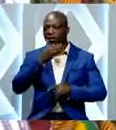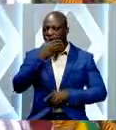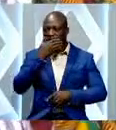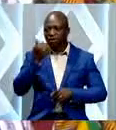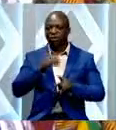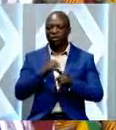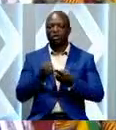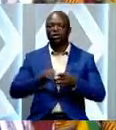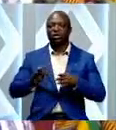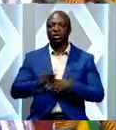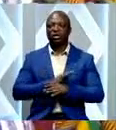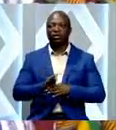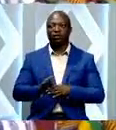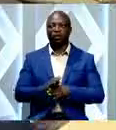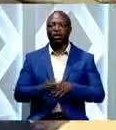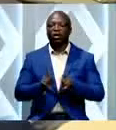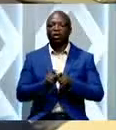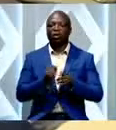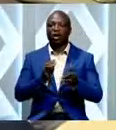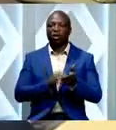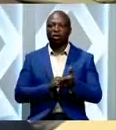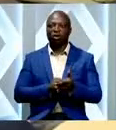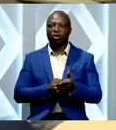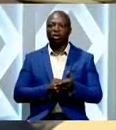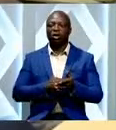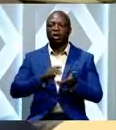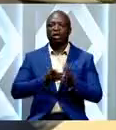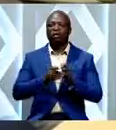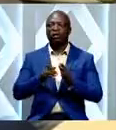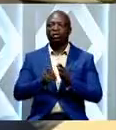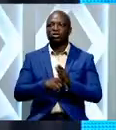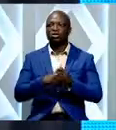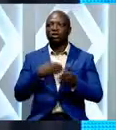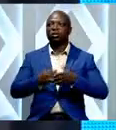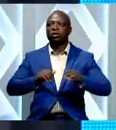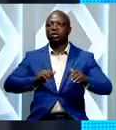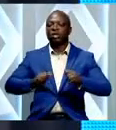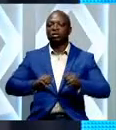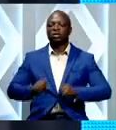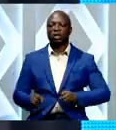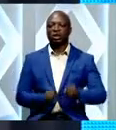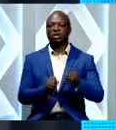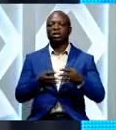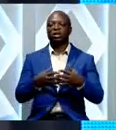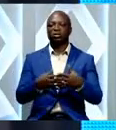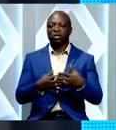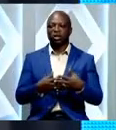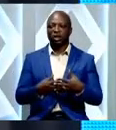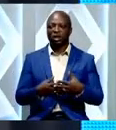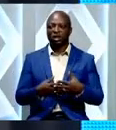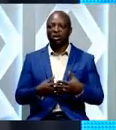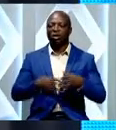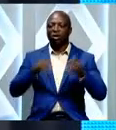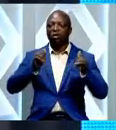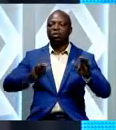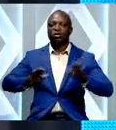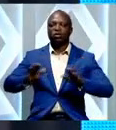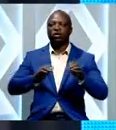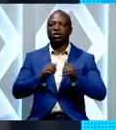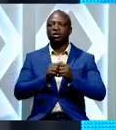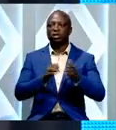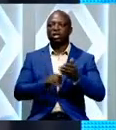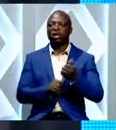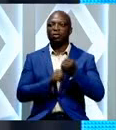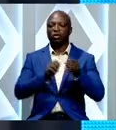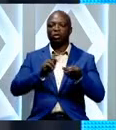climat des affaires, comme encore la définition de grands axes de stratégie industrielle, ne peut se faire sans l'appui de